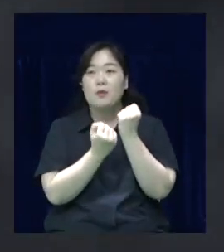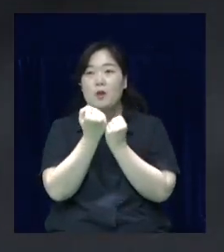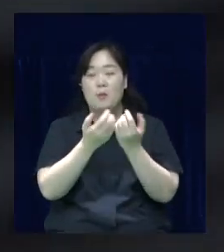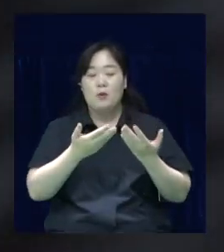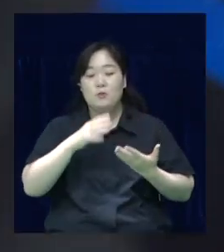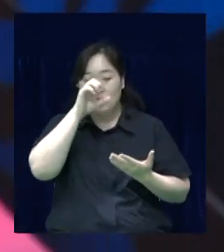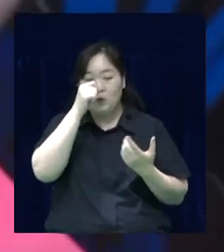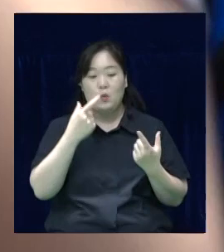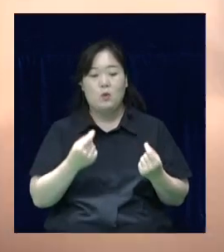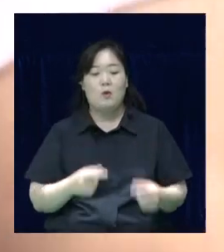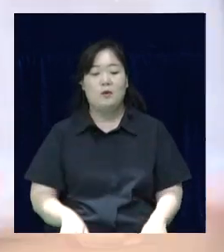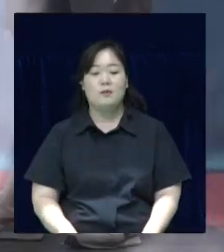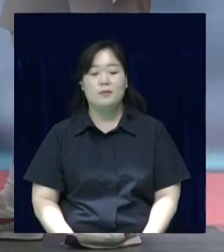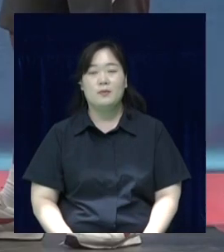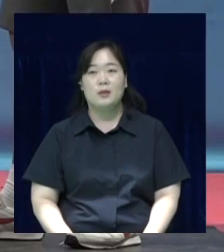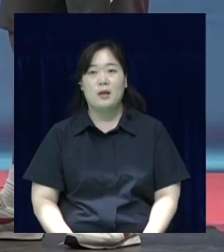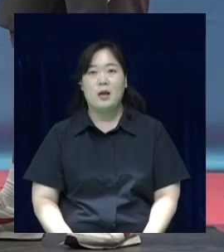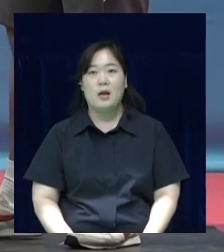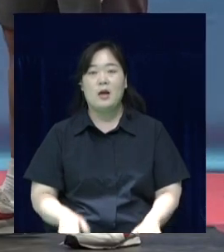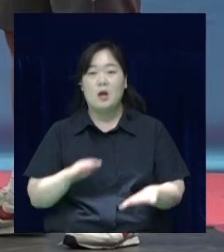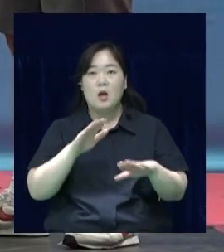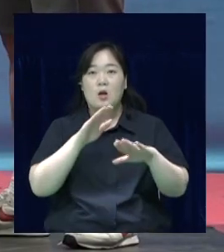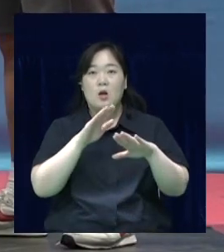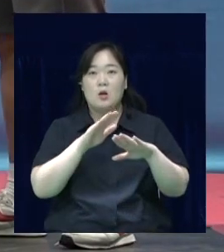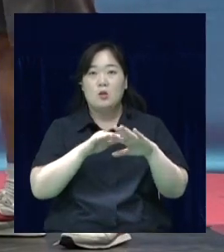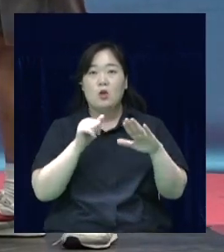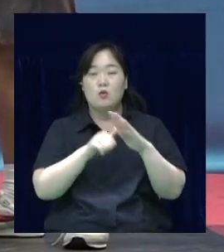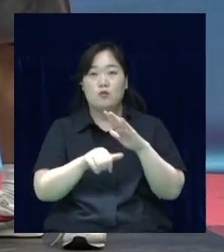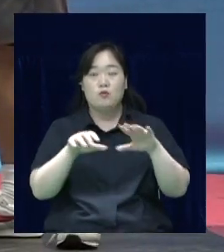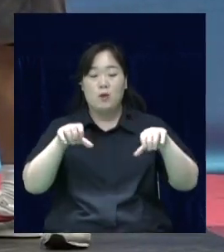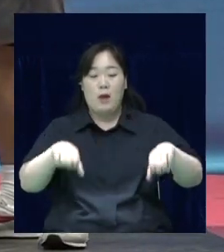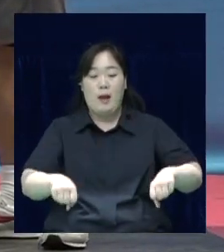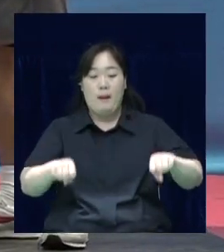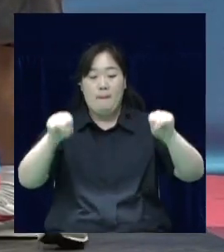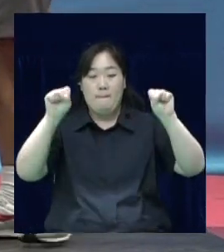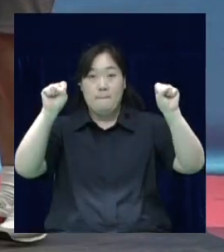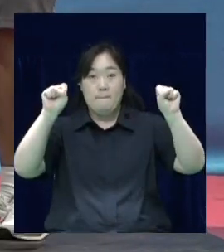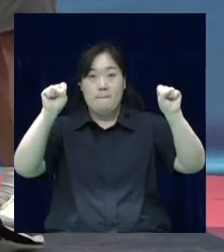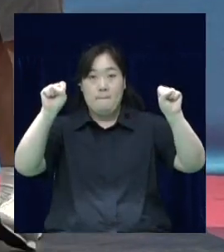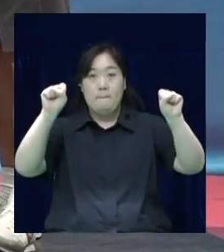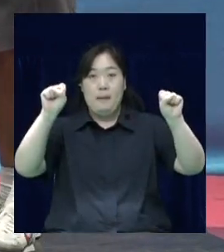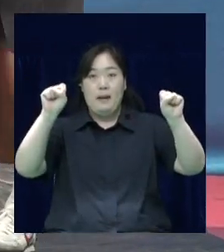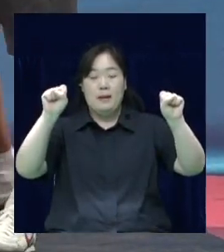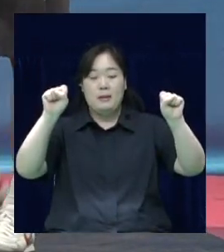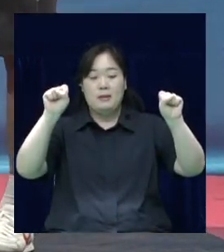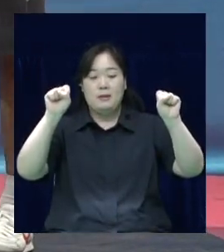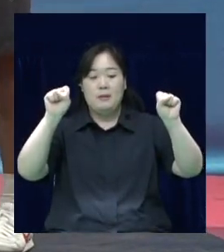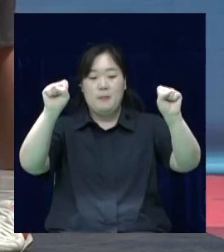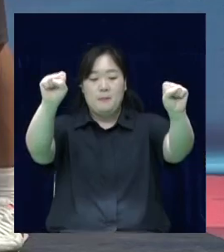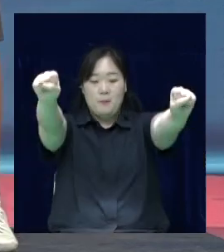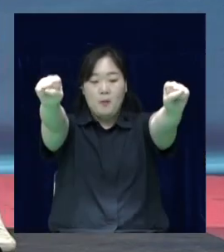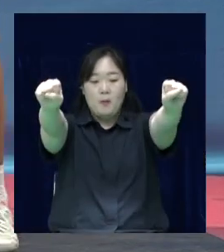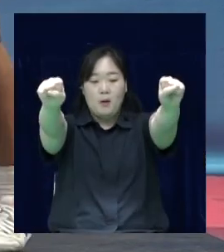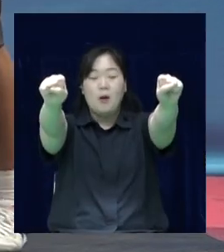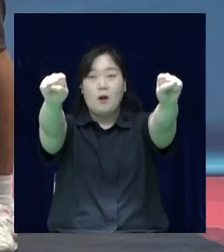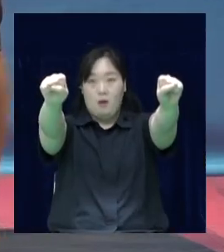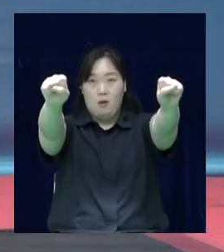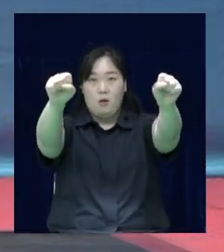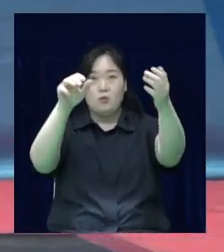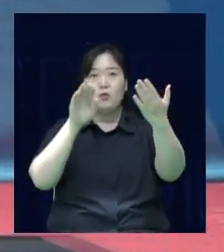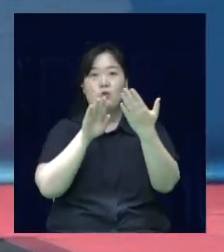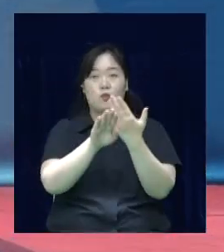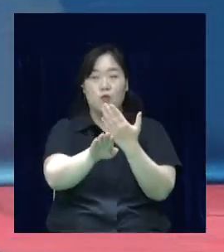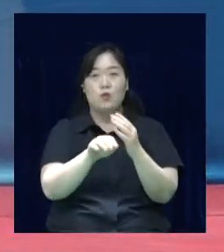네. 됐고요. 일단은 이 선수가 발을 들면 뒤에 심판께서 팔을 이렇게 수평으로 팔을 뻗습니다. 네. 그러면